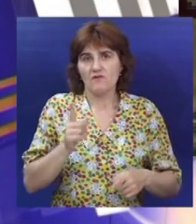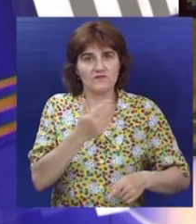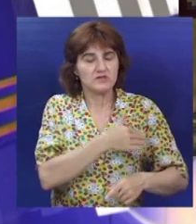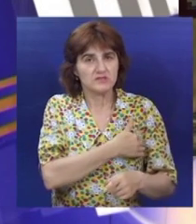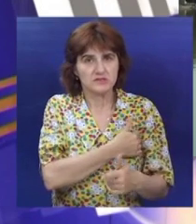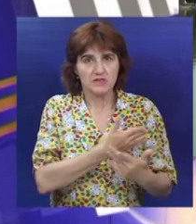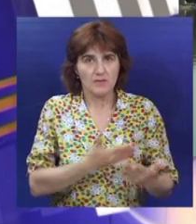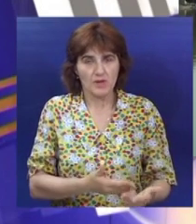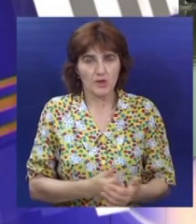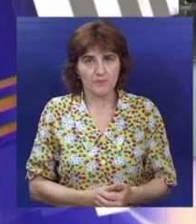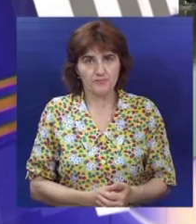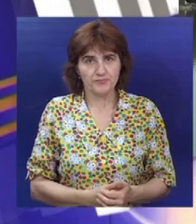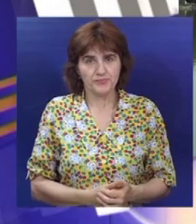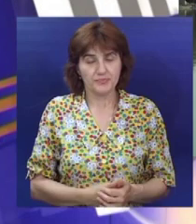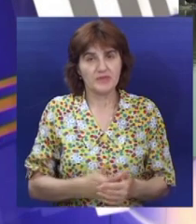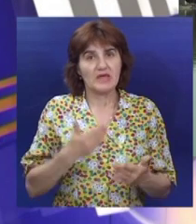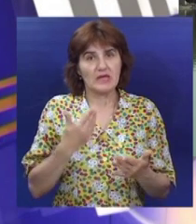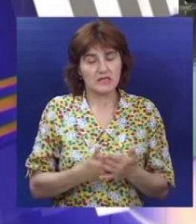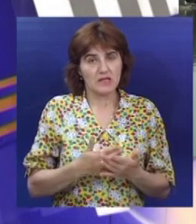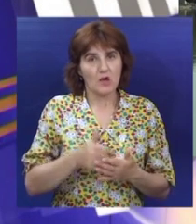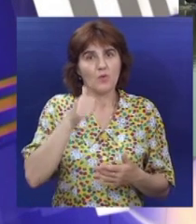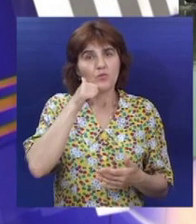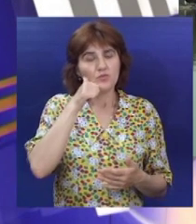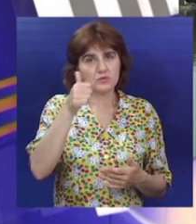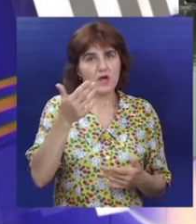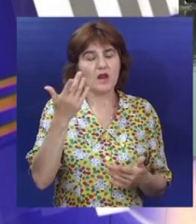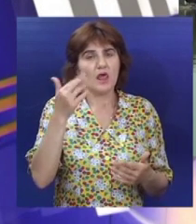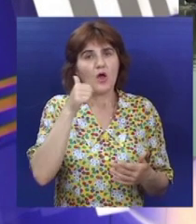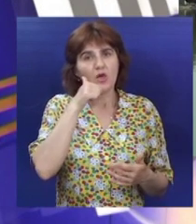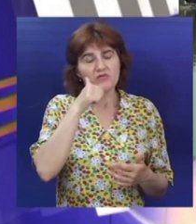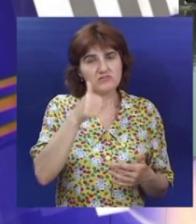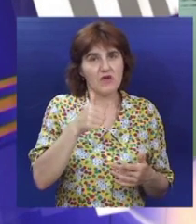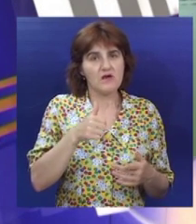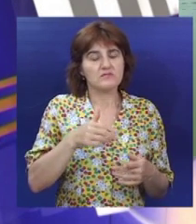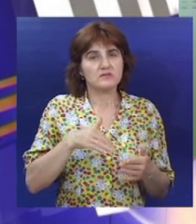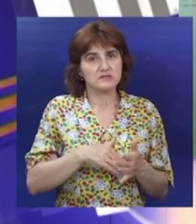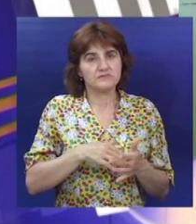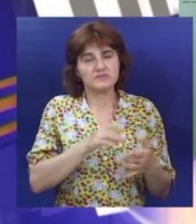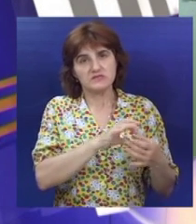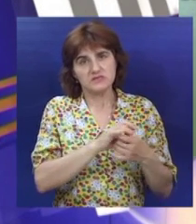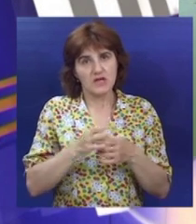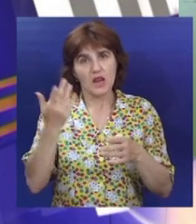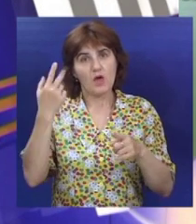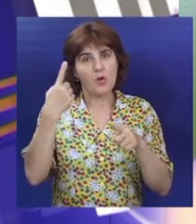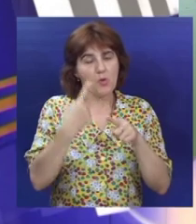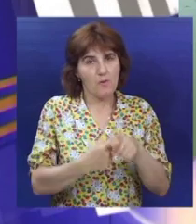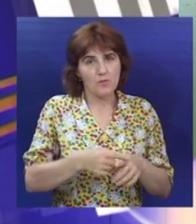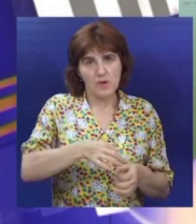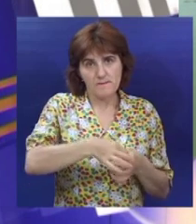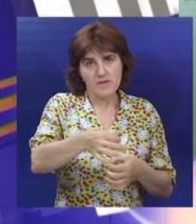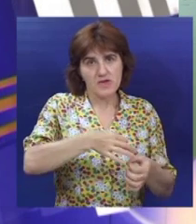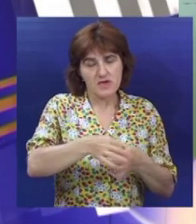ove temperature i ovaj trend. Ideja je da se u toku dana više puta meri kvalitet jezerske vode, a rezultati